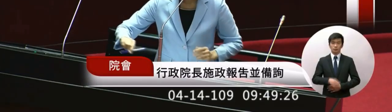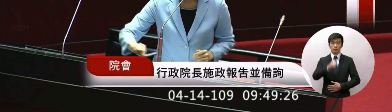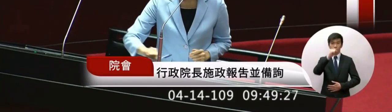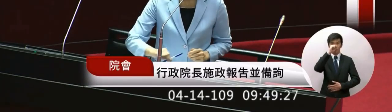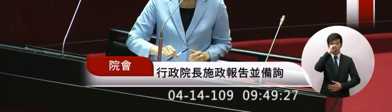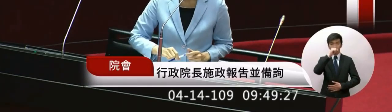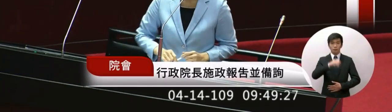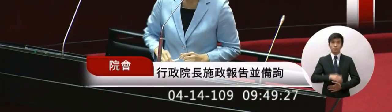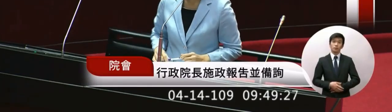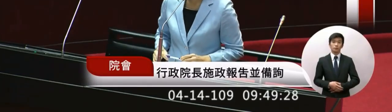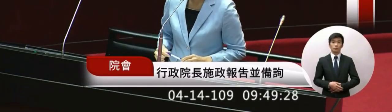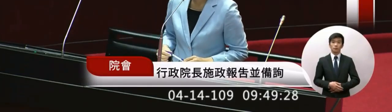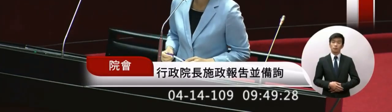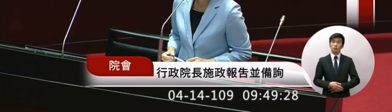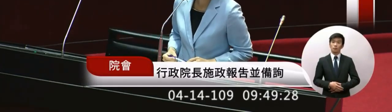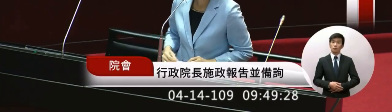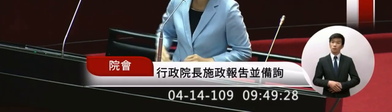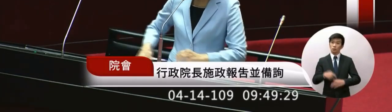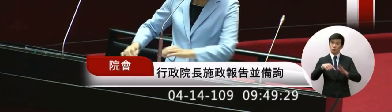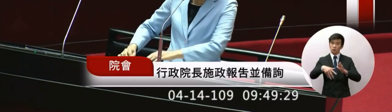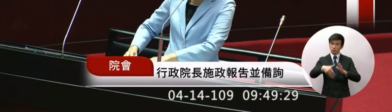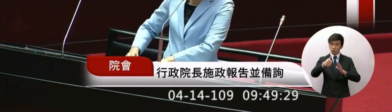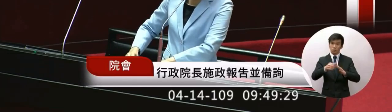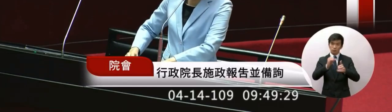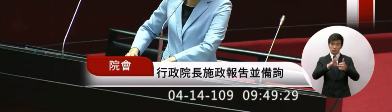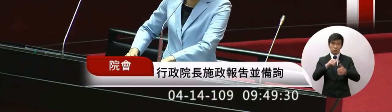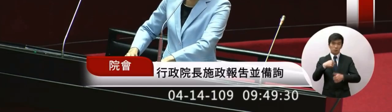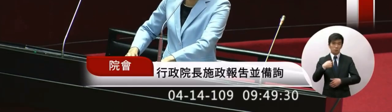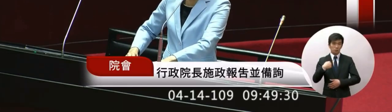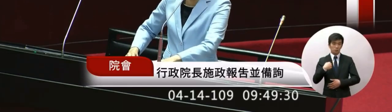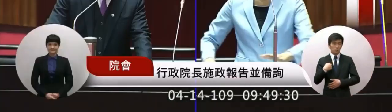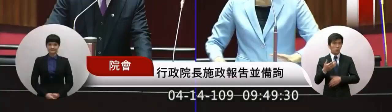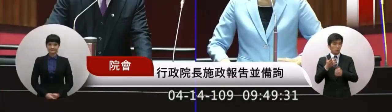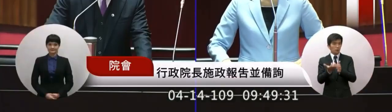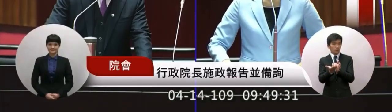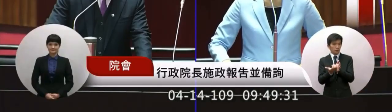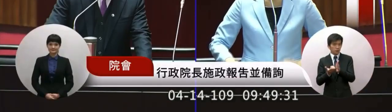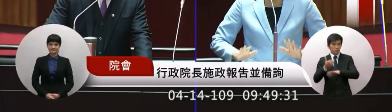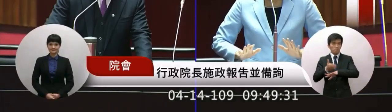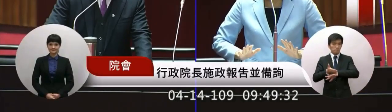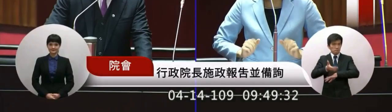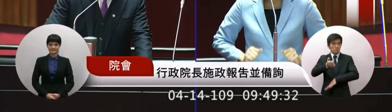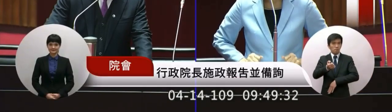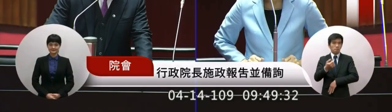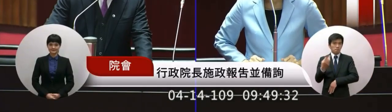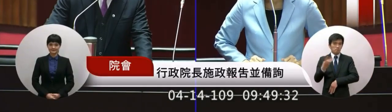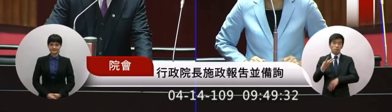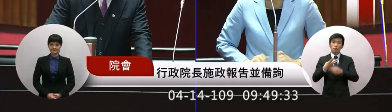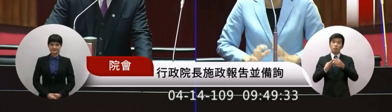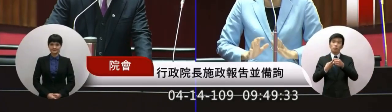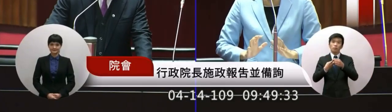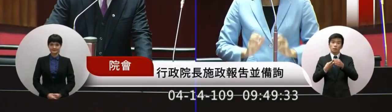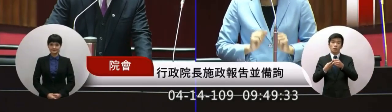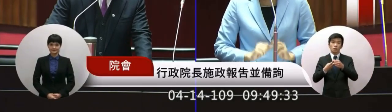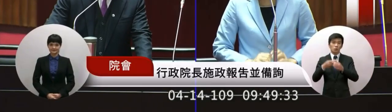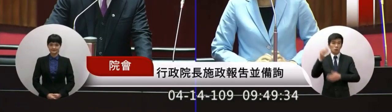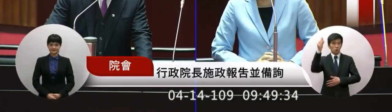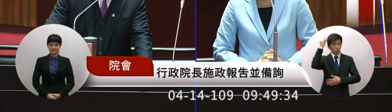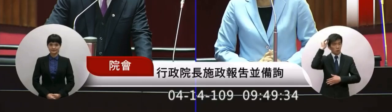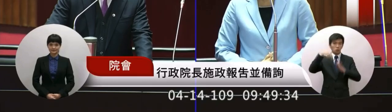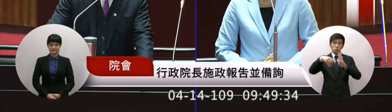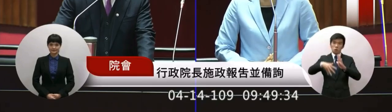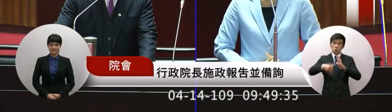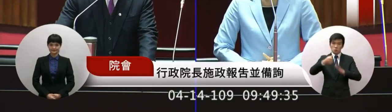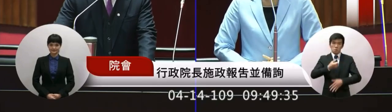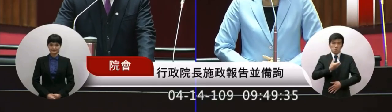好，院长，在我正式执行之前，首先三个感谢，感谢苏院长真的是有魄力